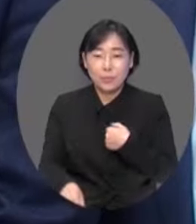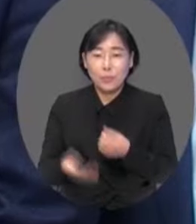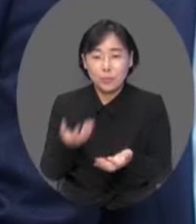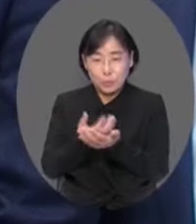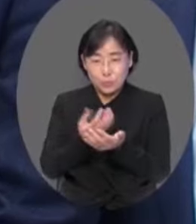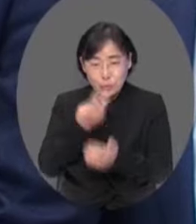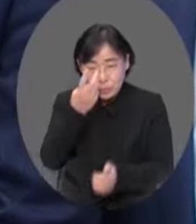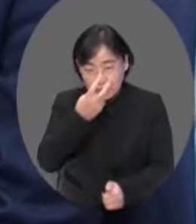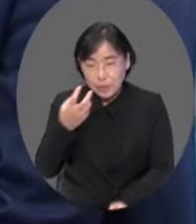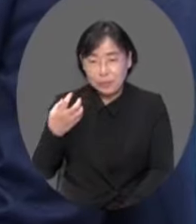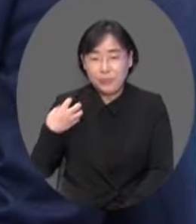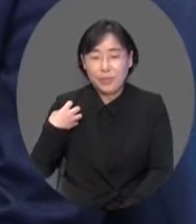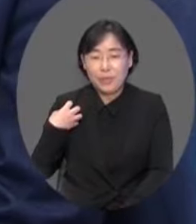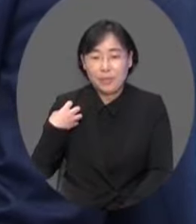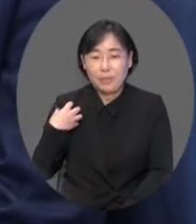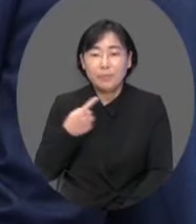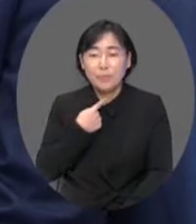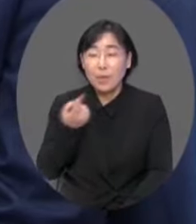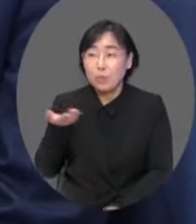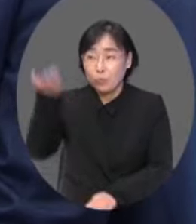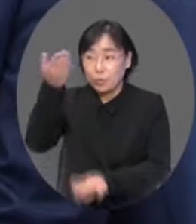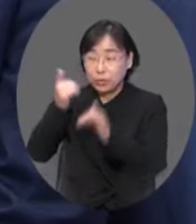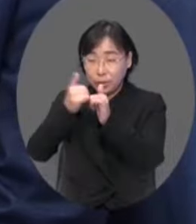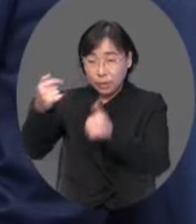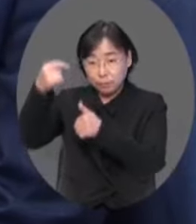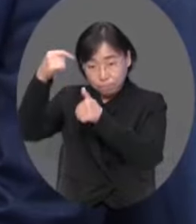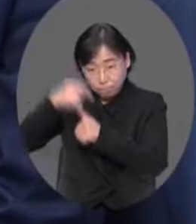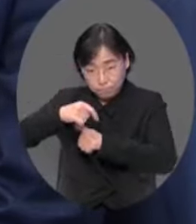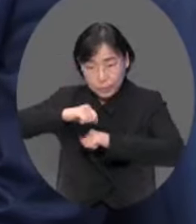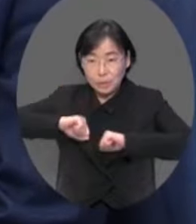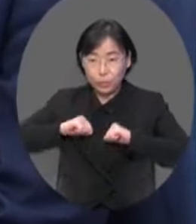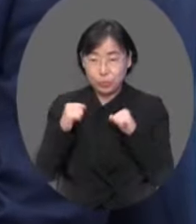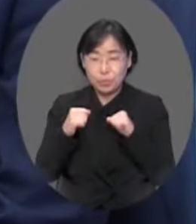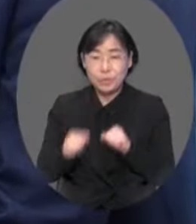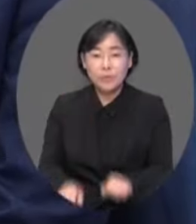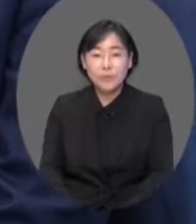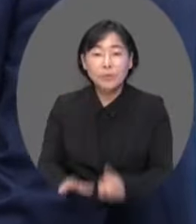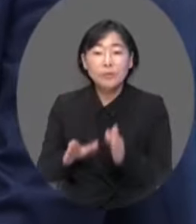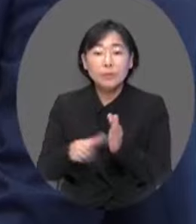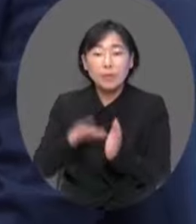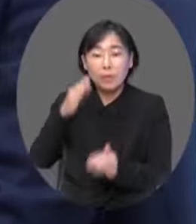등 상관에게 지시를 받았습니다. 감사 담당관은 누굽니까?